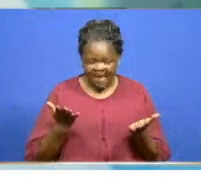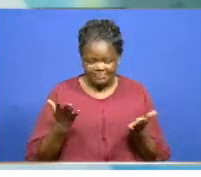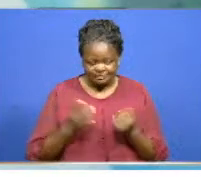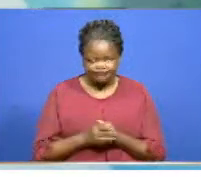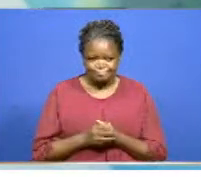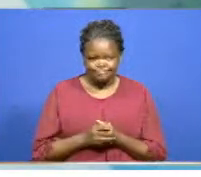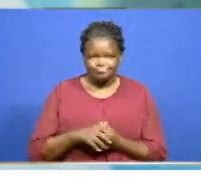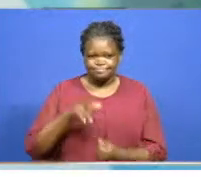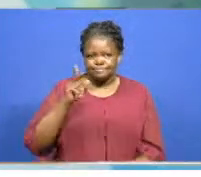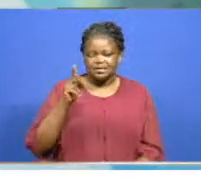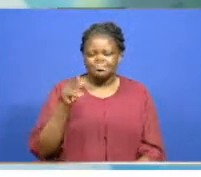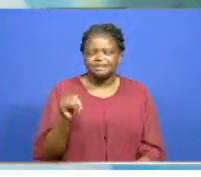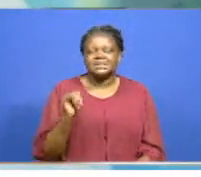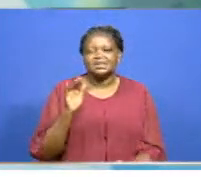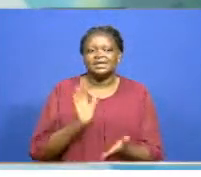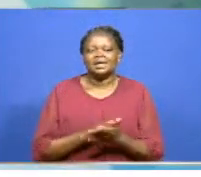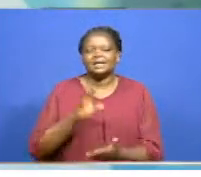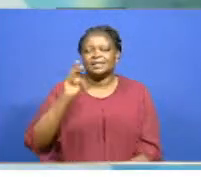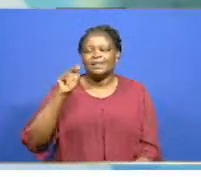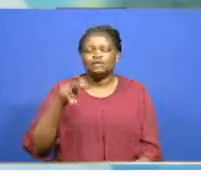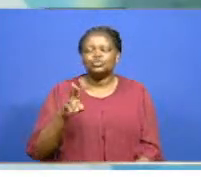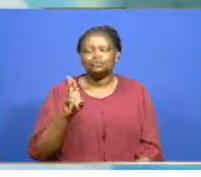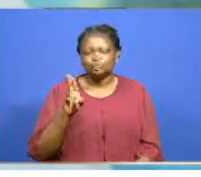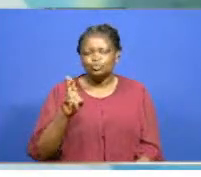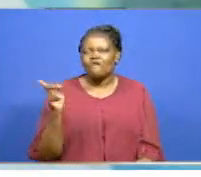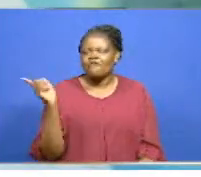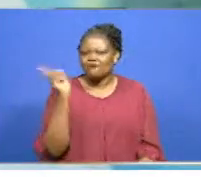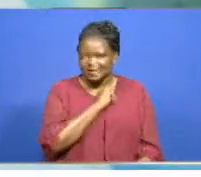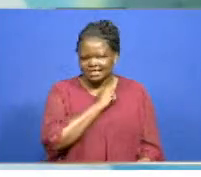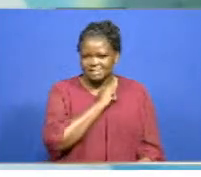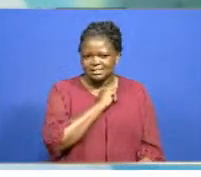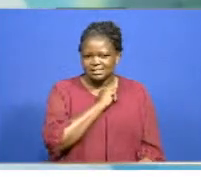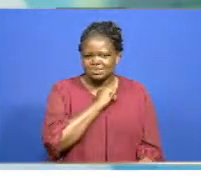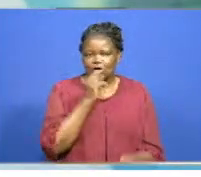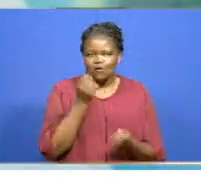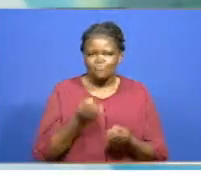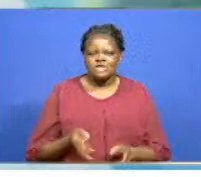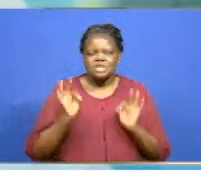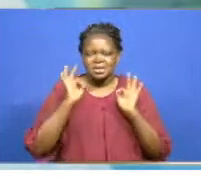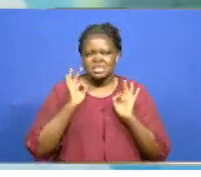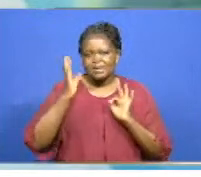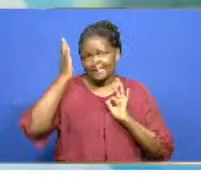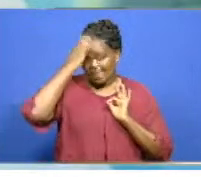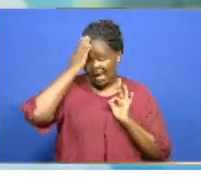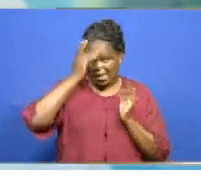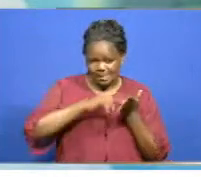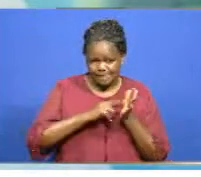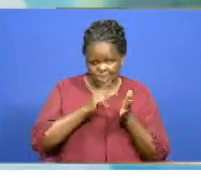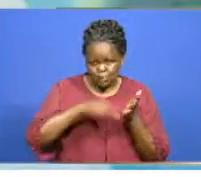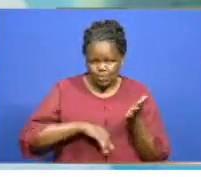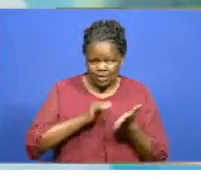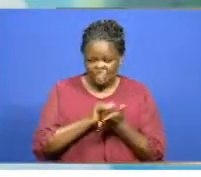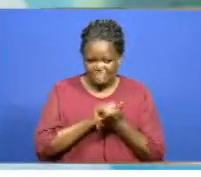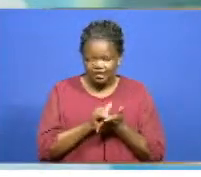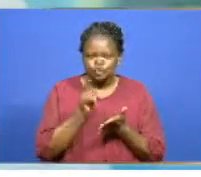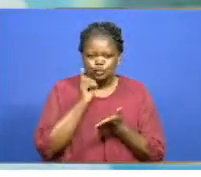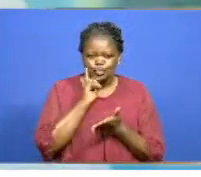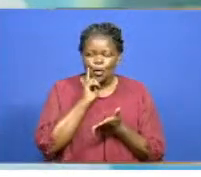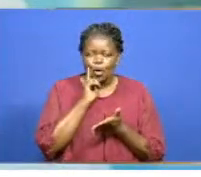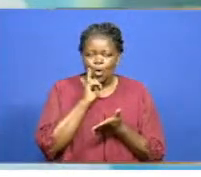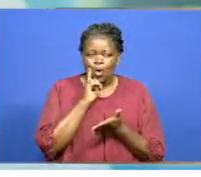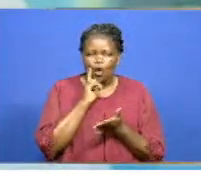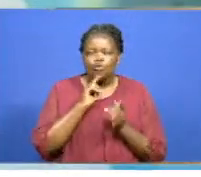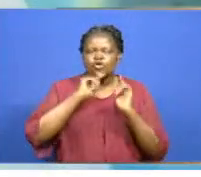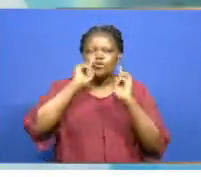ya Kabuchai na vilevile Matungu zilikamilika rasmi siku ya Jumatatu, kumaanisha ya kwamba hapo kesho watakuwa